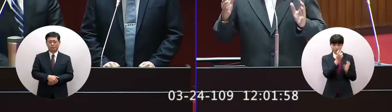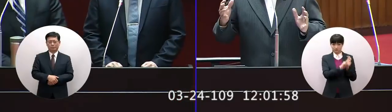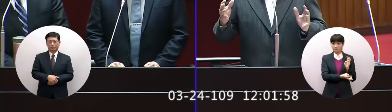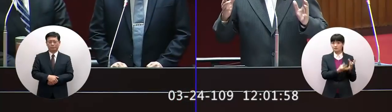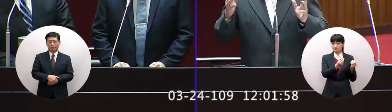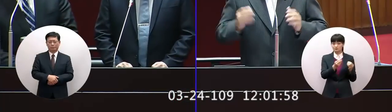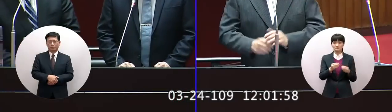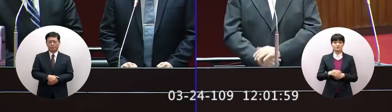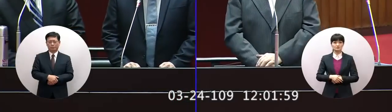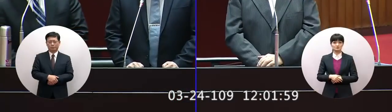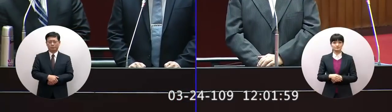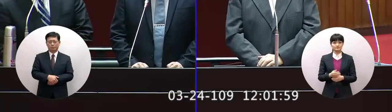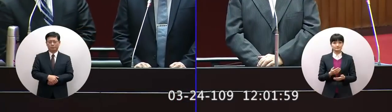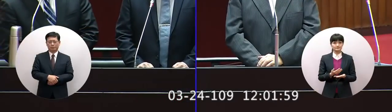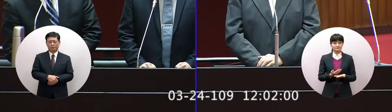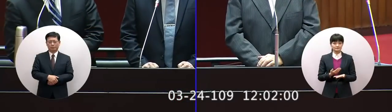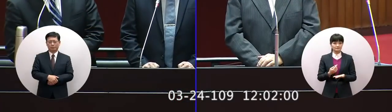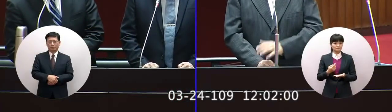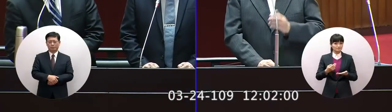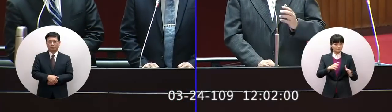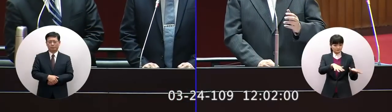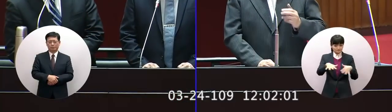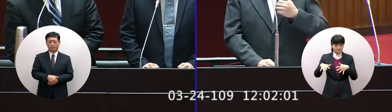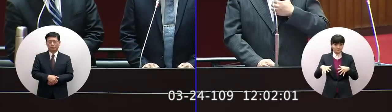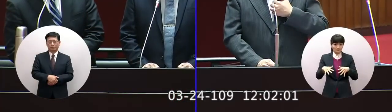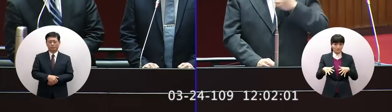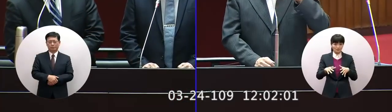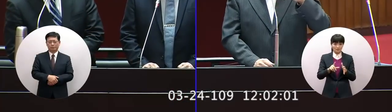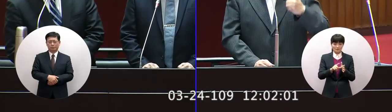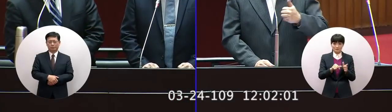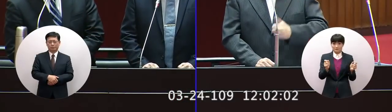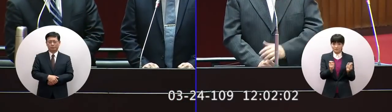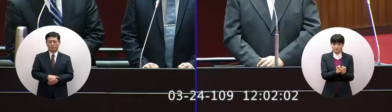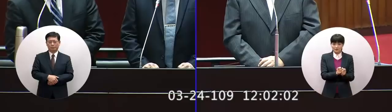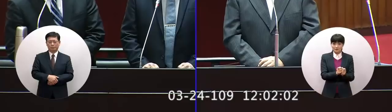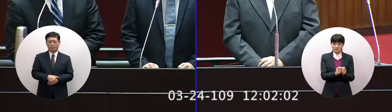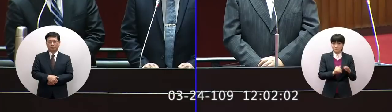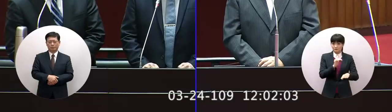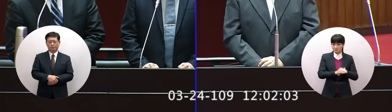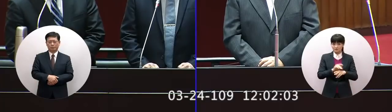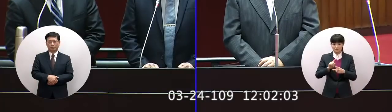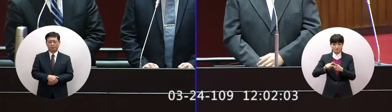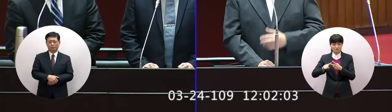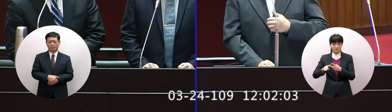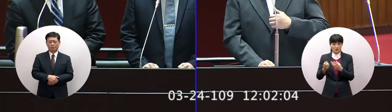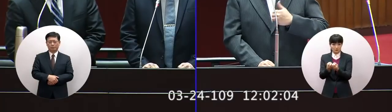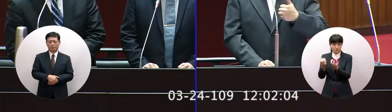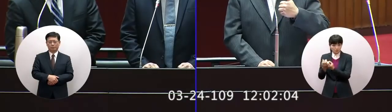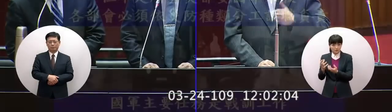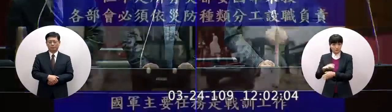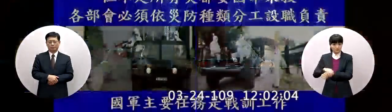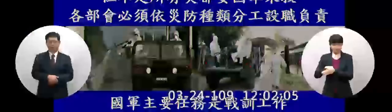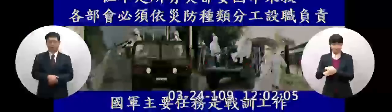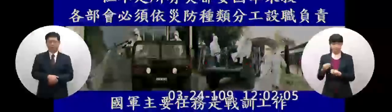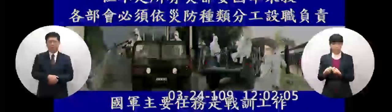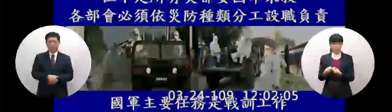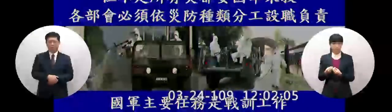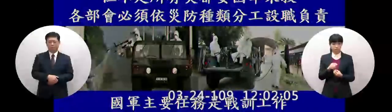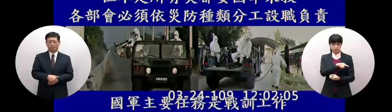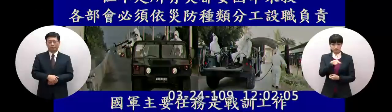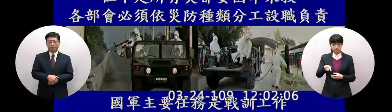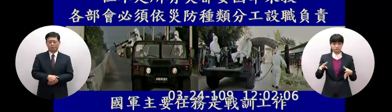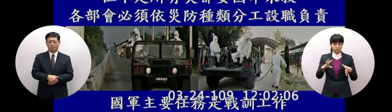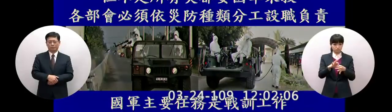员跟救灾怎么结合？救灾是国军的本分，人民有难我们当然要跳出